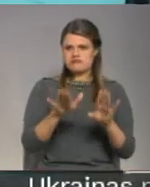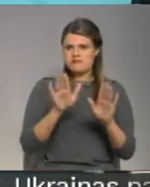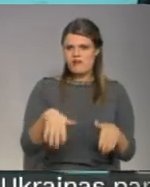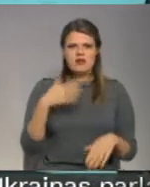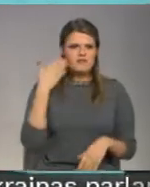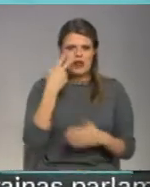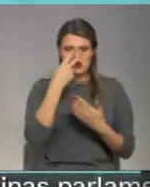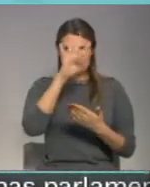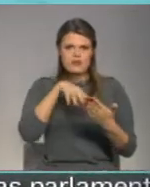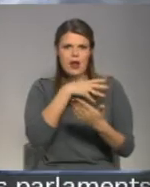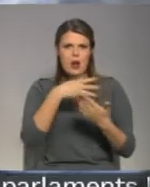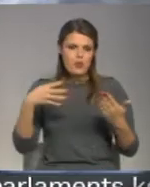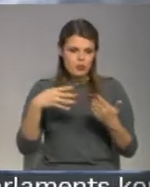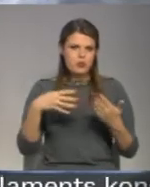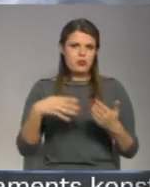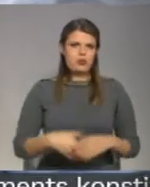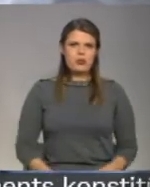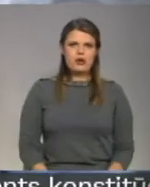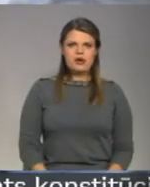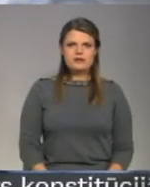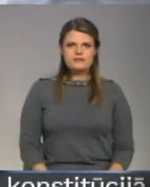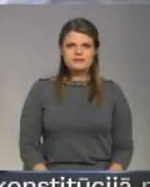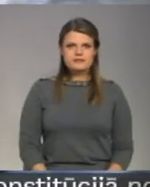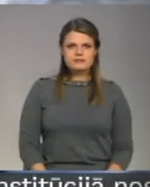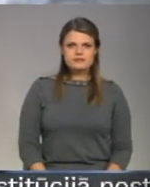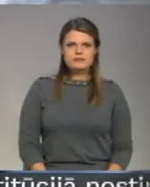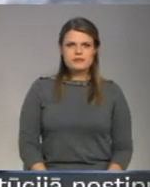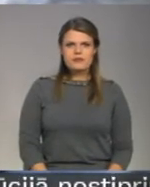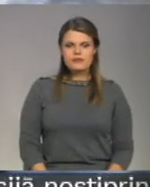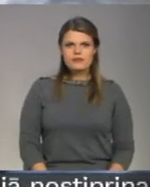pārskatāmās tabulās un grafikos. Oskars Brasliņš, Envats Mosakovskis, Vidzemes televīzija.